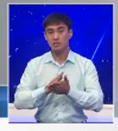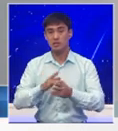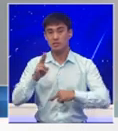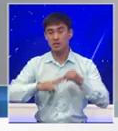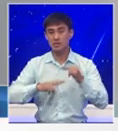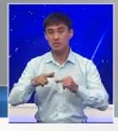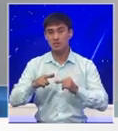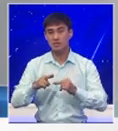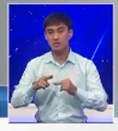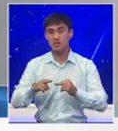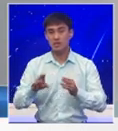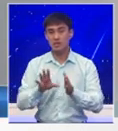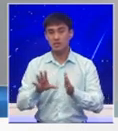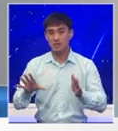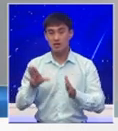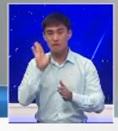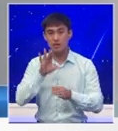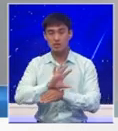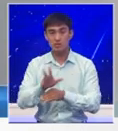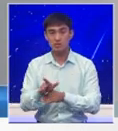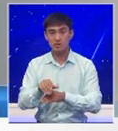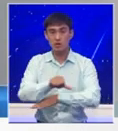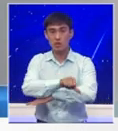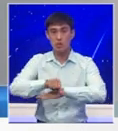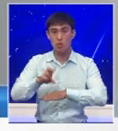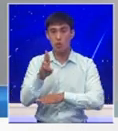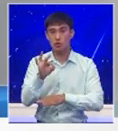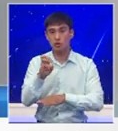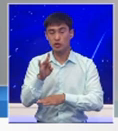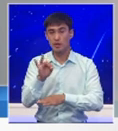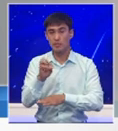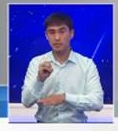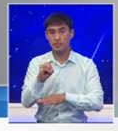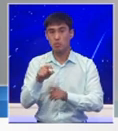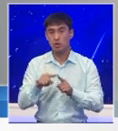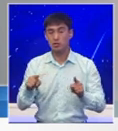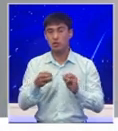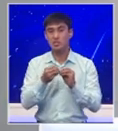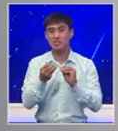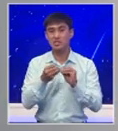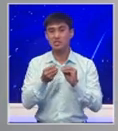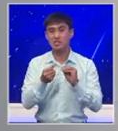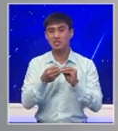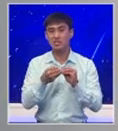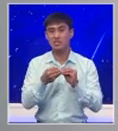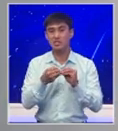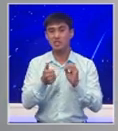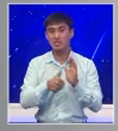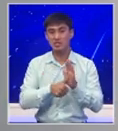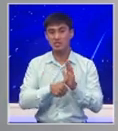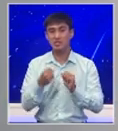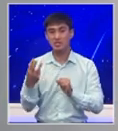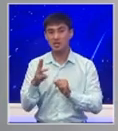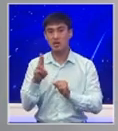от села Кокжиде и вдоль побережья протяженностью 16,3 километров, канализационных